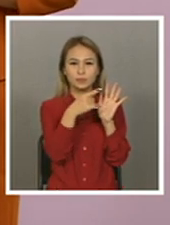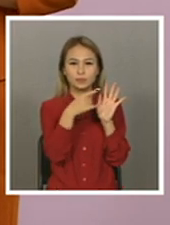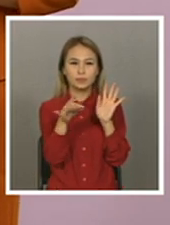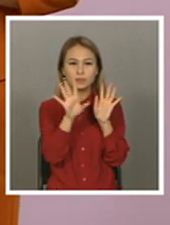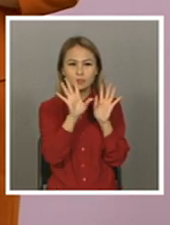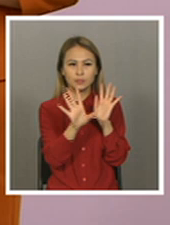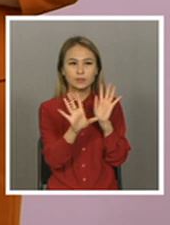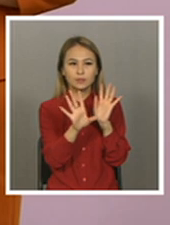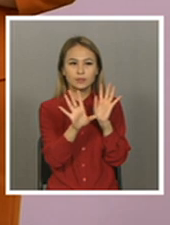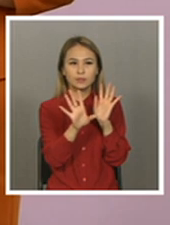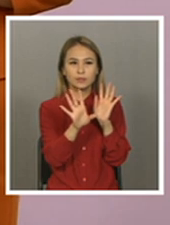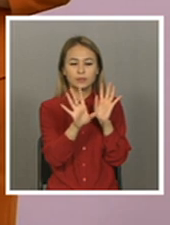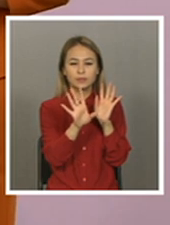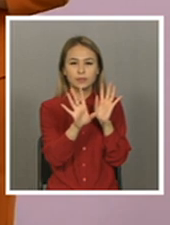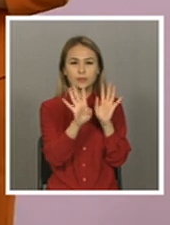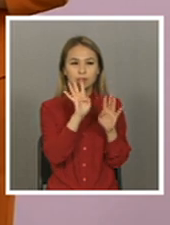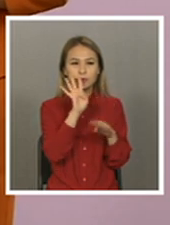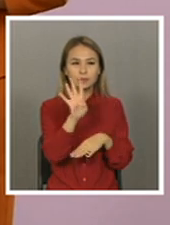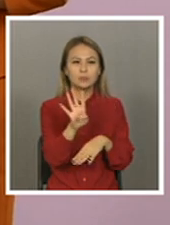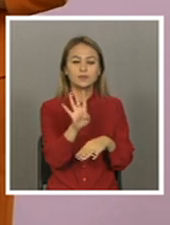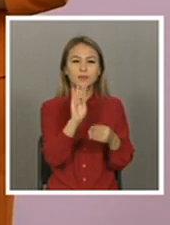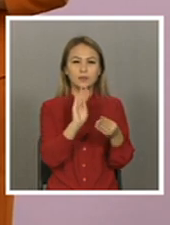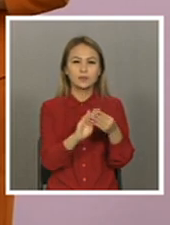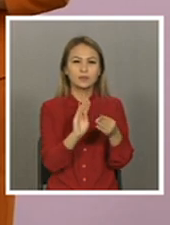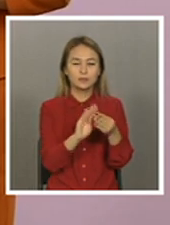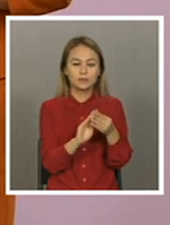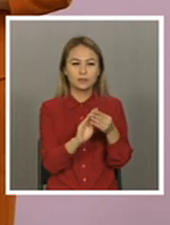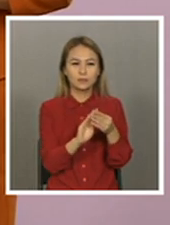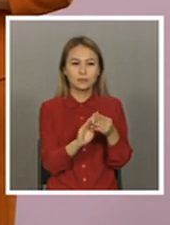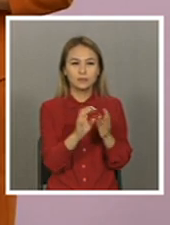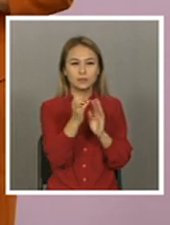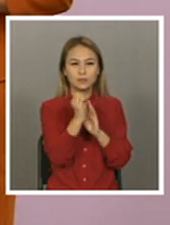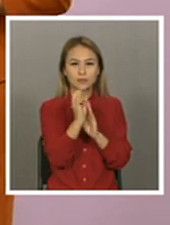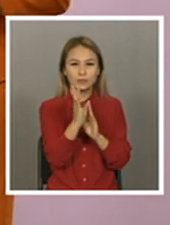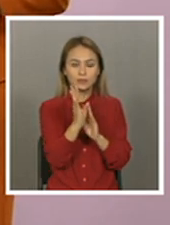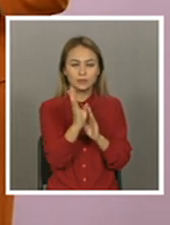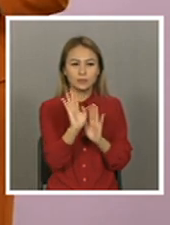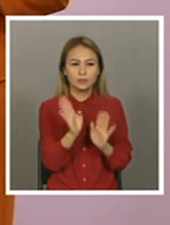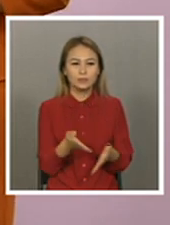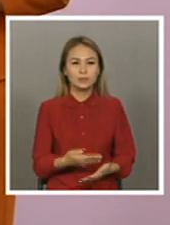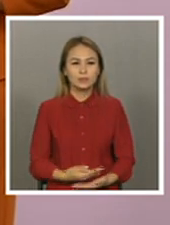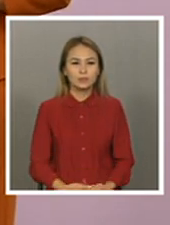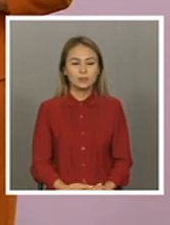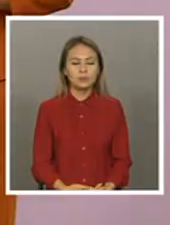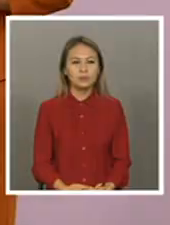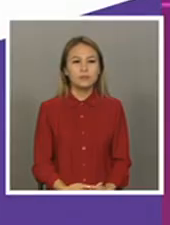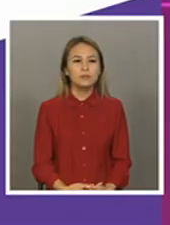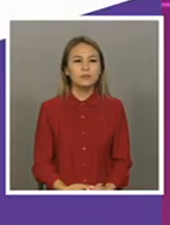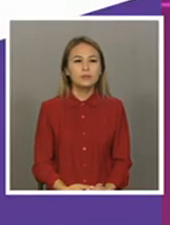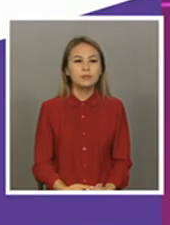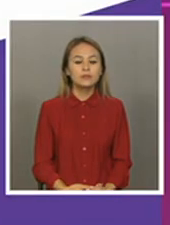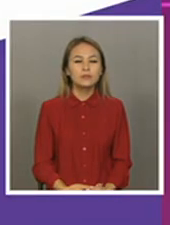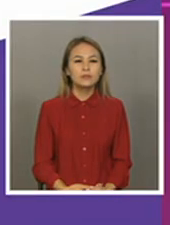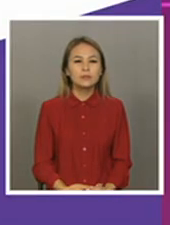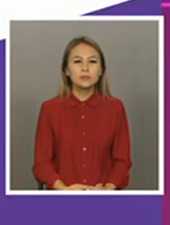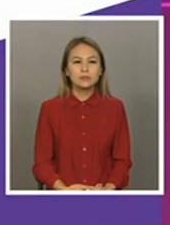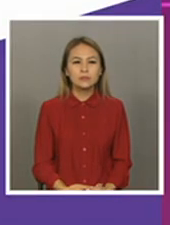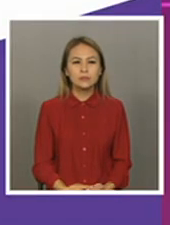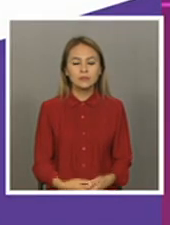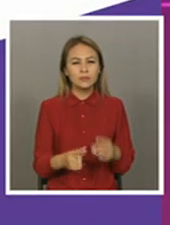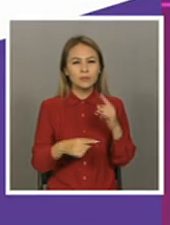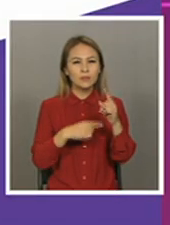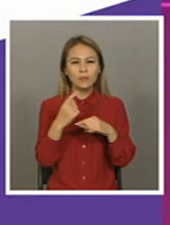бірлікті азайтамыз. Ондық өзгерсіз қалады. 19 пен 5-тің айырмасы 14-ке тең.